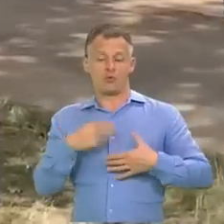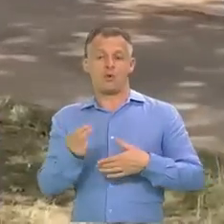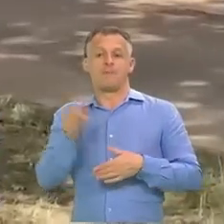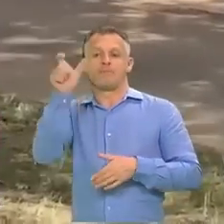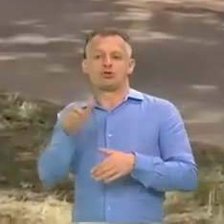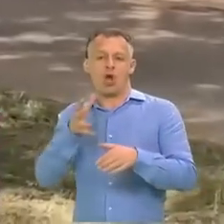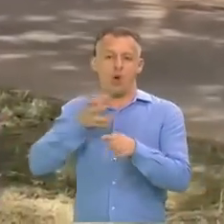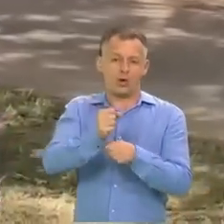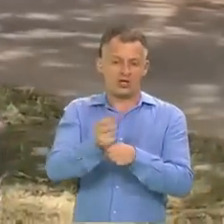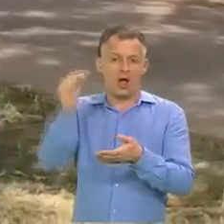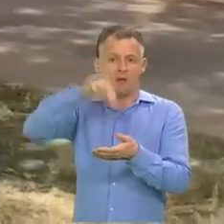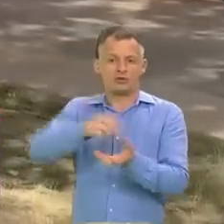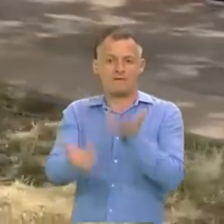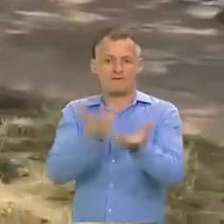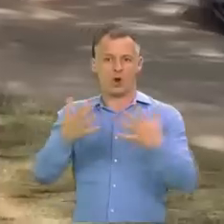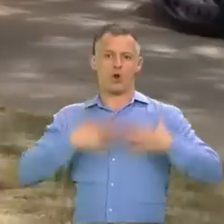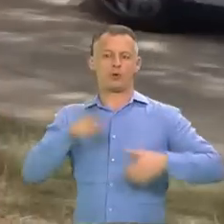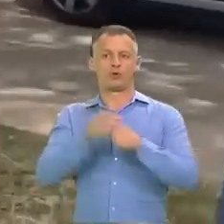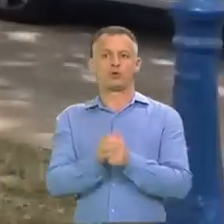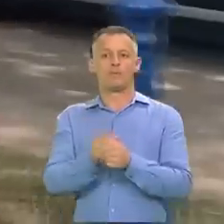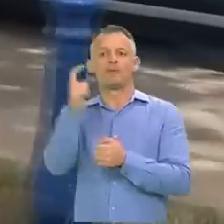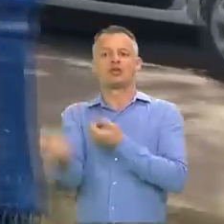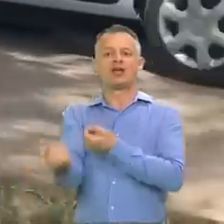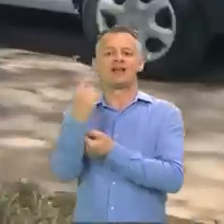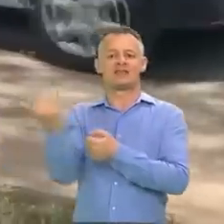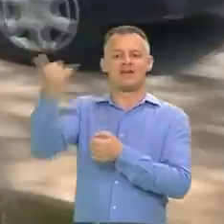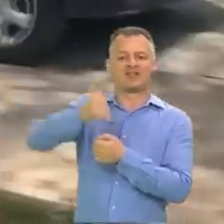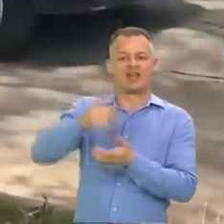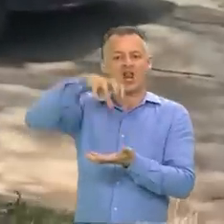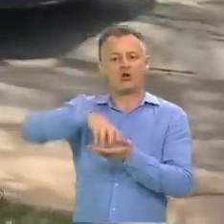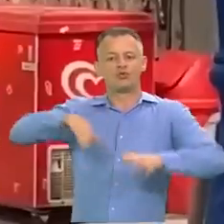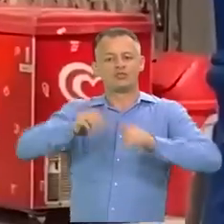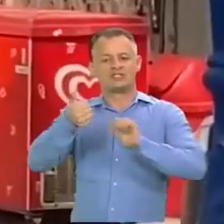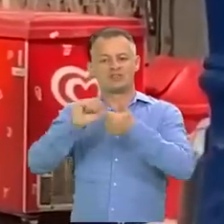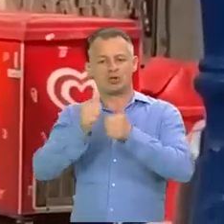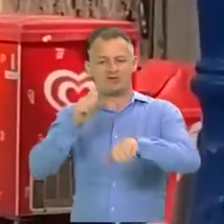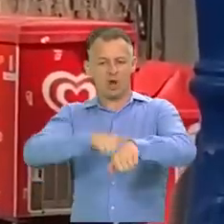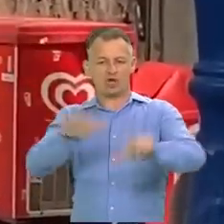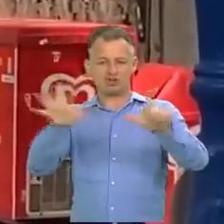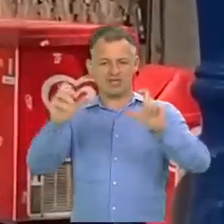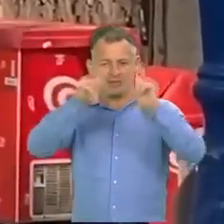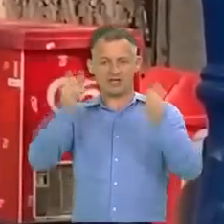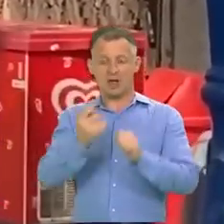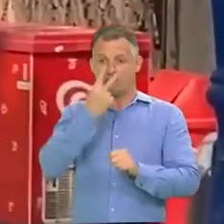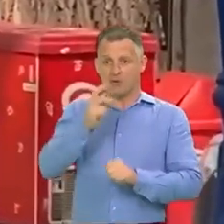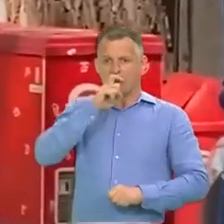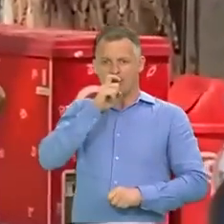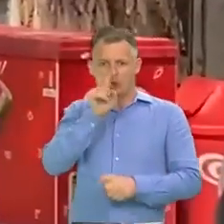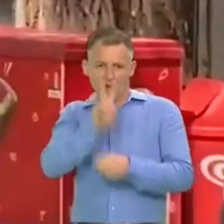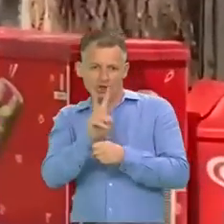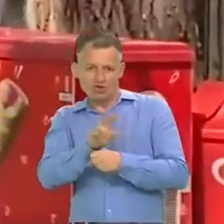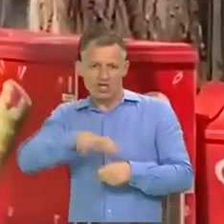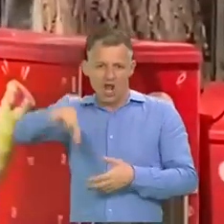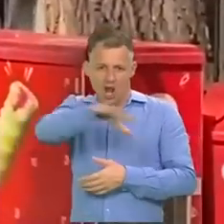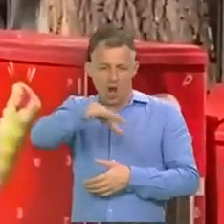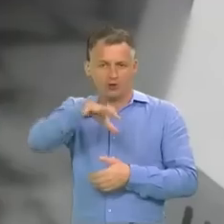Un client care a venit de dimineață la baza sportivă a făcut descoperirea, la ora 7 dimineața. A văzut că bărbatul care păzea locul nu răspunde la telefon, așa